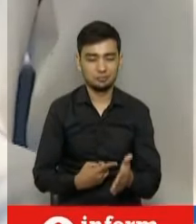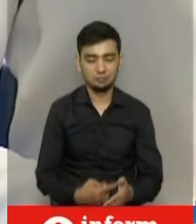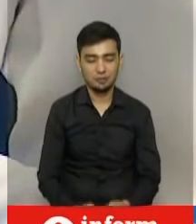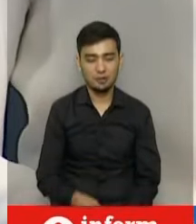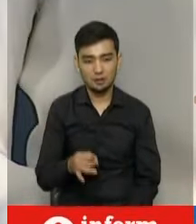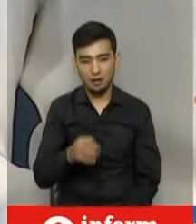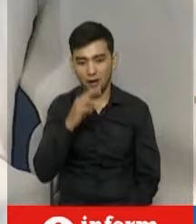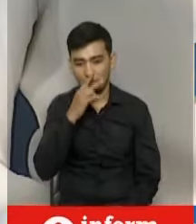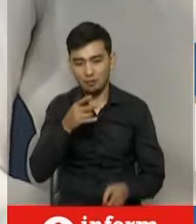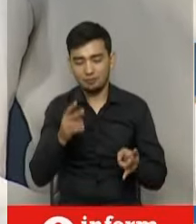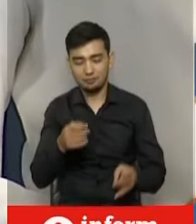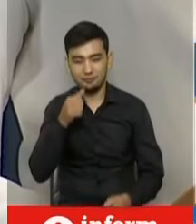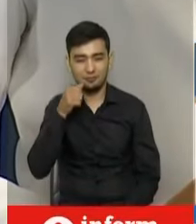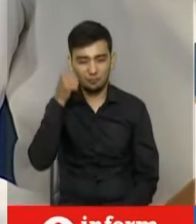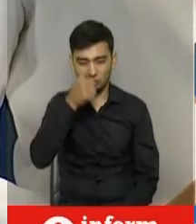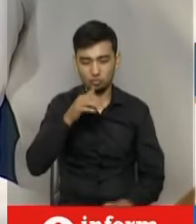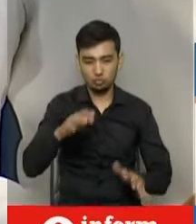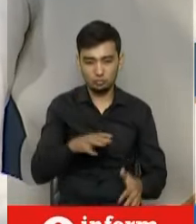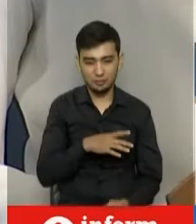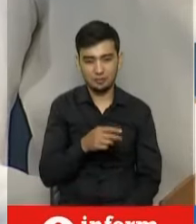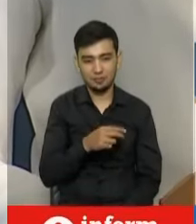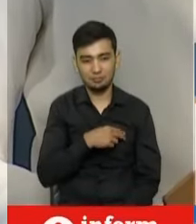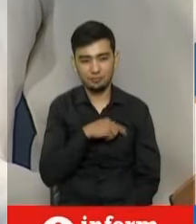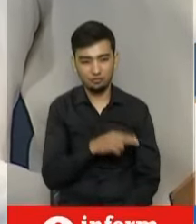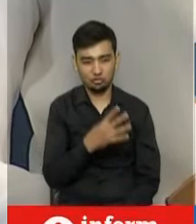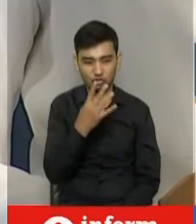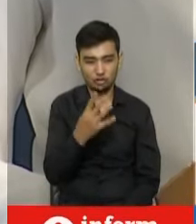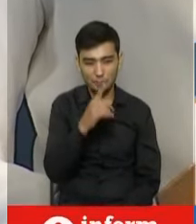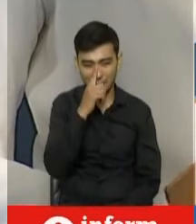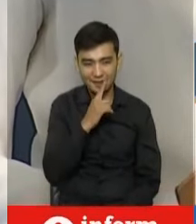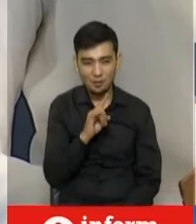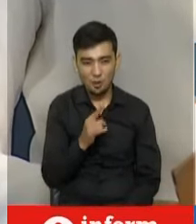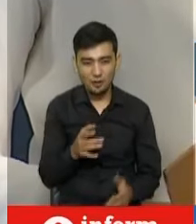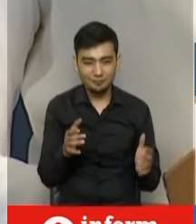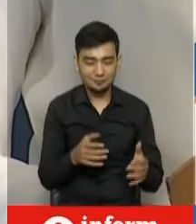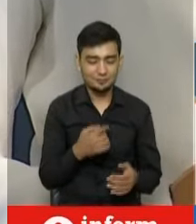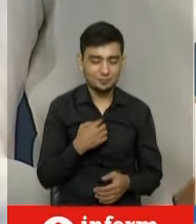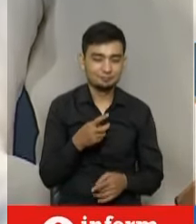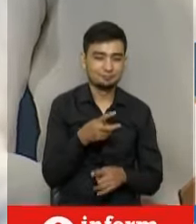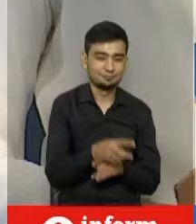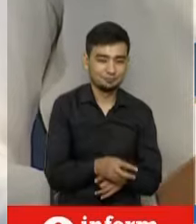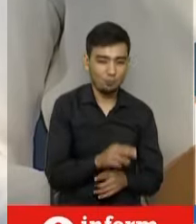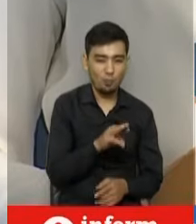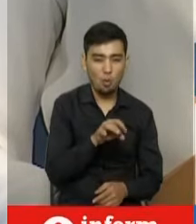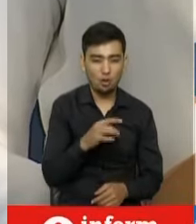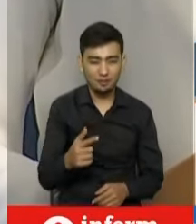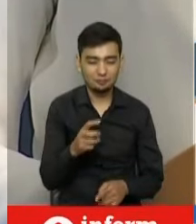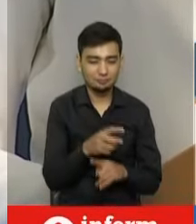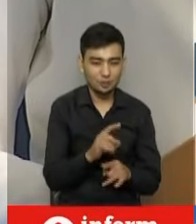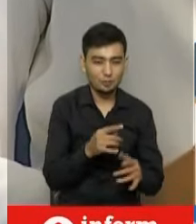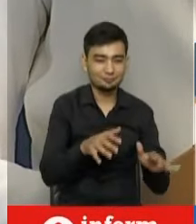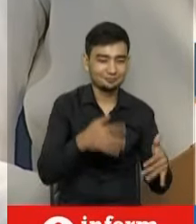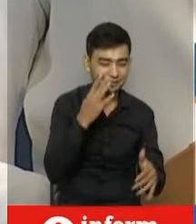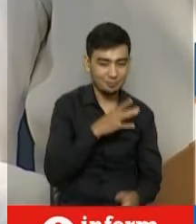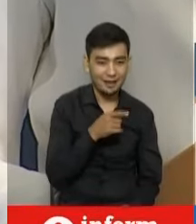Келеңсіз оқиға былтыр болған. Қала тұрғын ауруханада қайтыс болған 4 айлық қызының денесін алып кетуге мәйітханаға барған. Ал қызметкерлер сәбидің